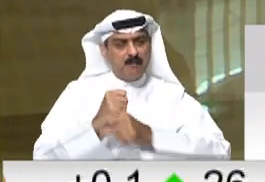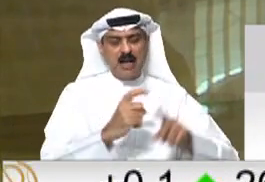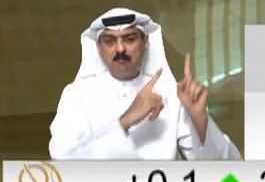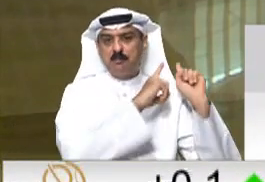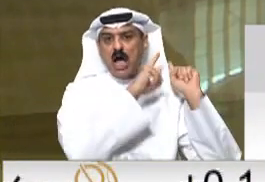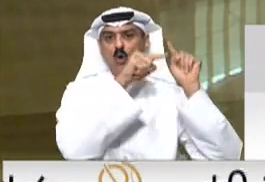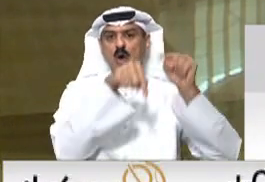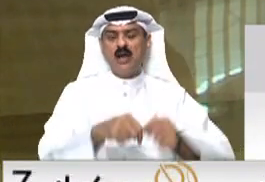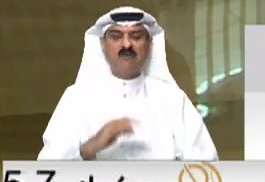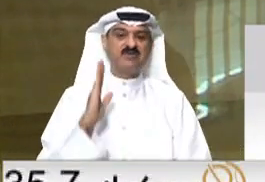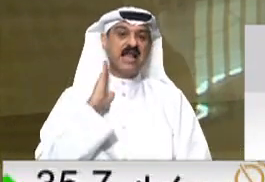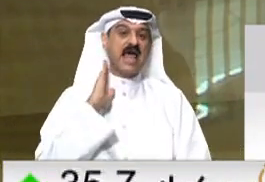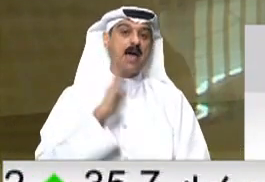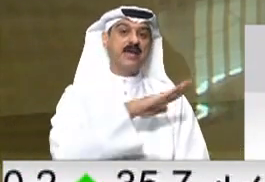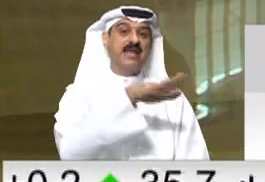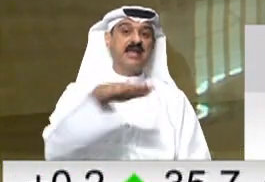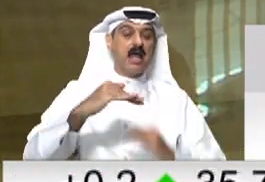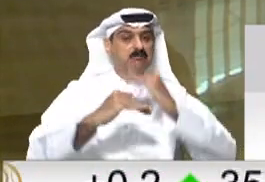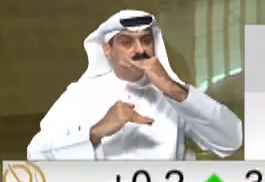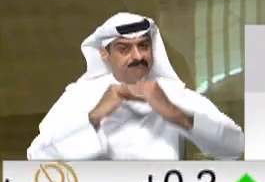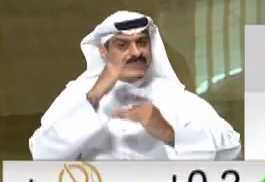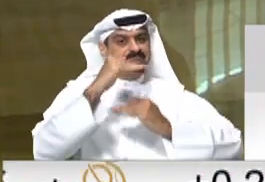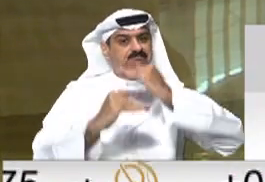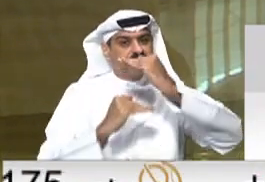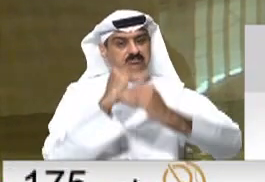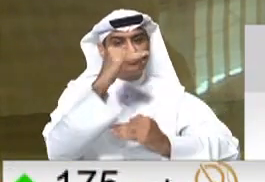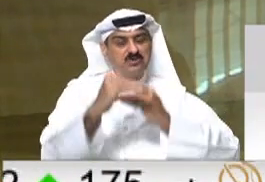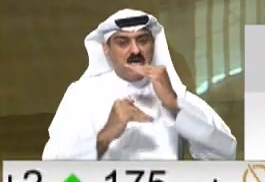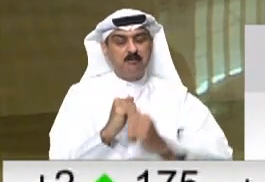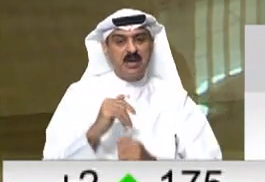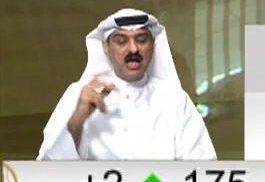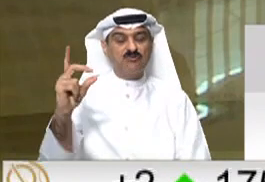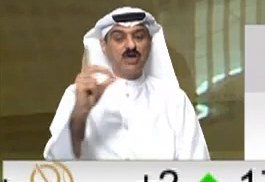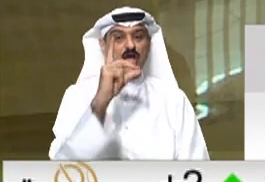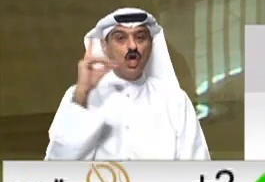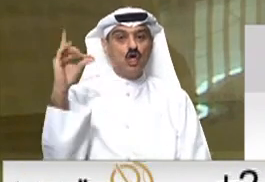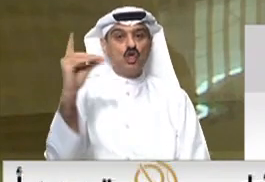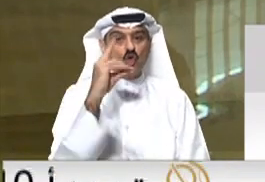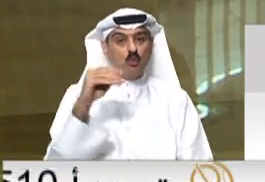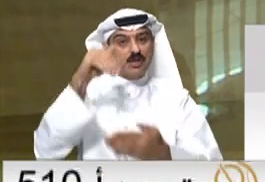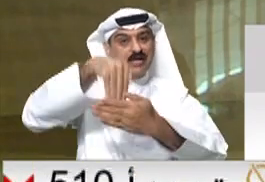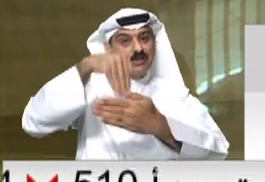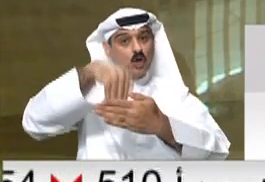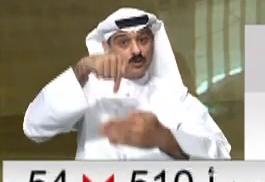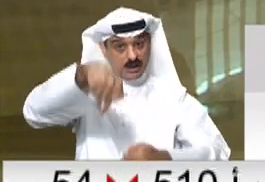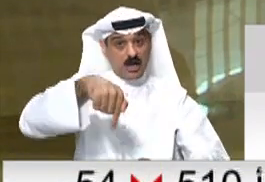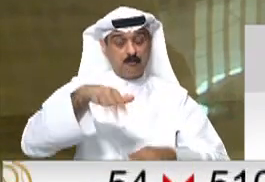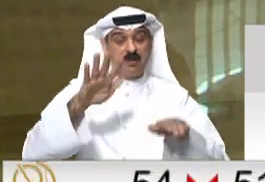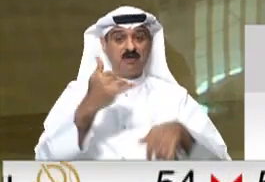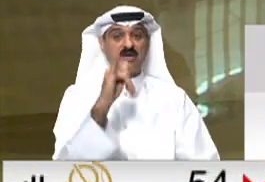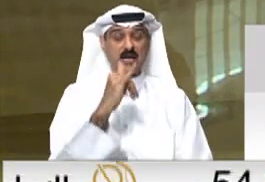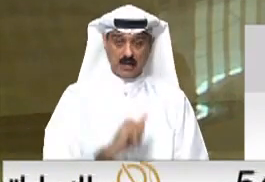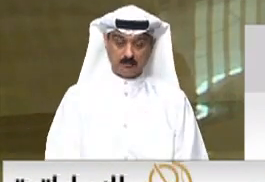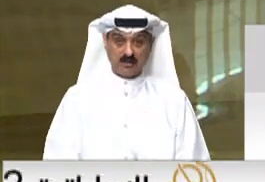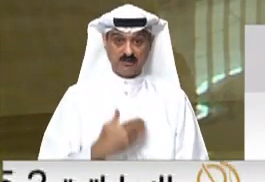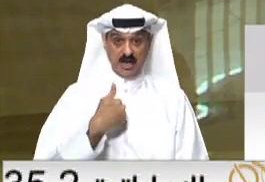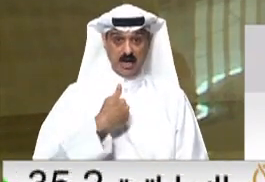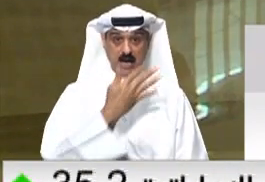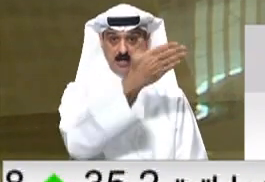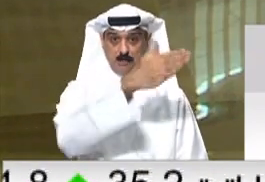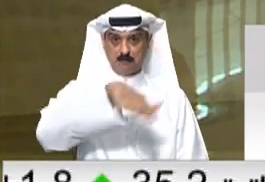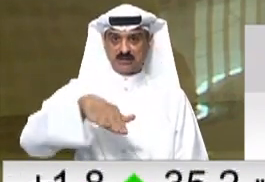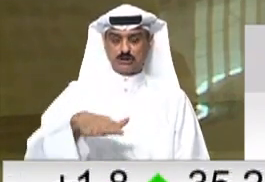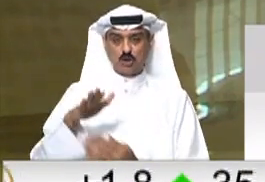الأمين العام في تنمية وتعزيز الديمقراطية في وطننا العربي. مجلس الأمة تقدم بورقة